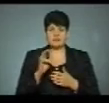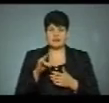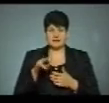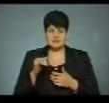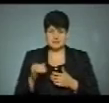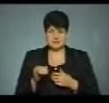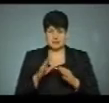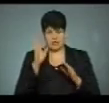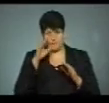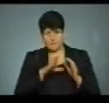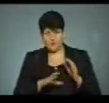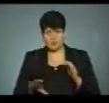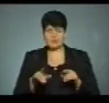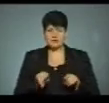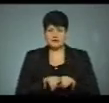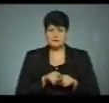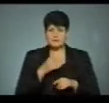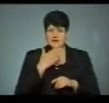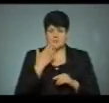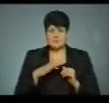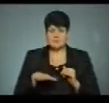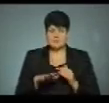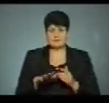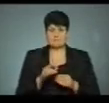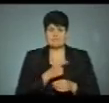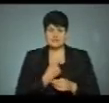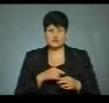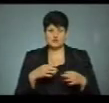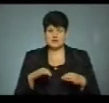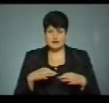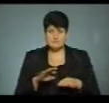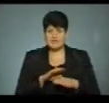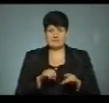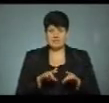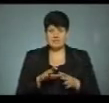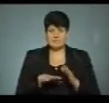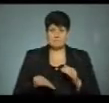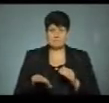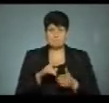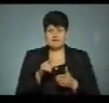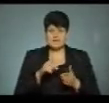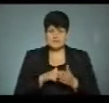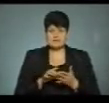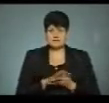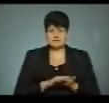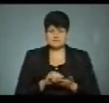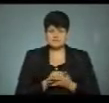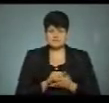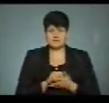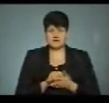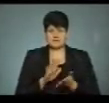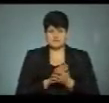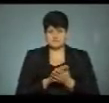стічних вод. Також відсутній майданчик для дезінфекції медичного транспорту. Не вирішене питання щодо знезараження та утилізації